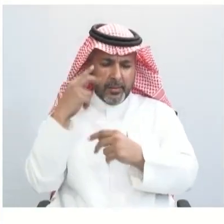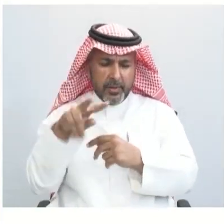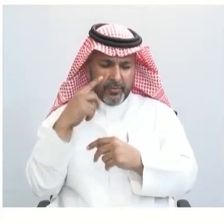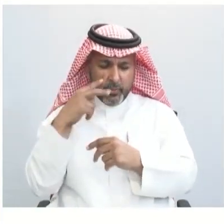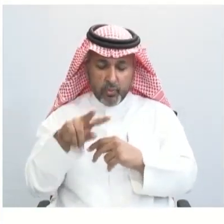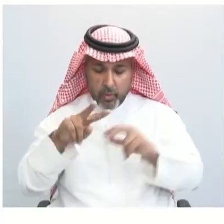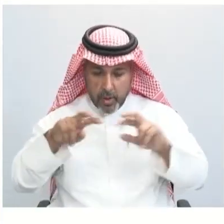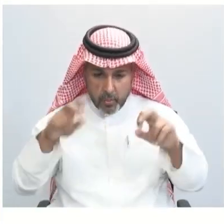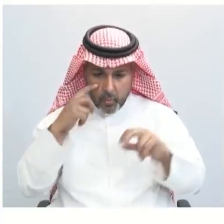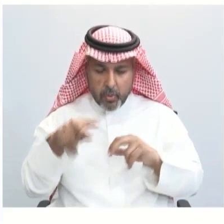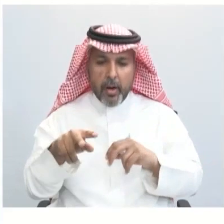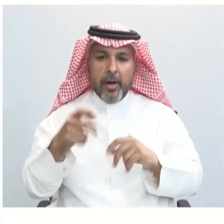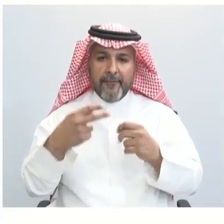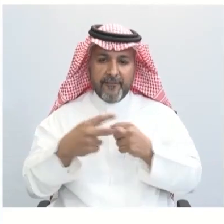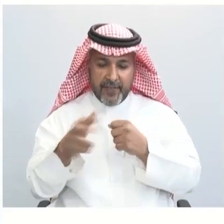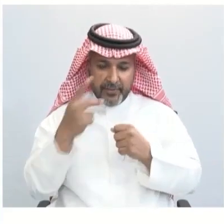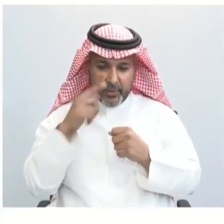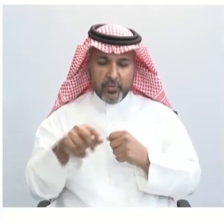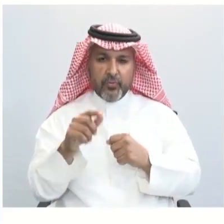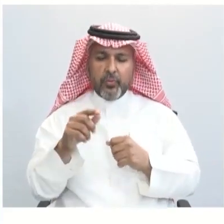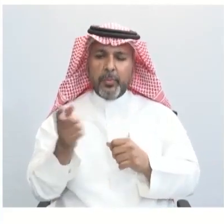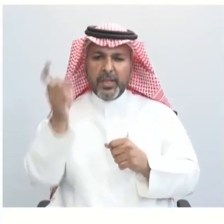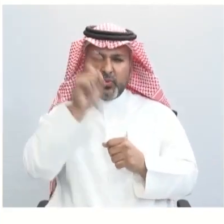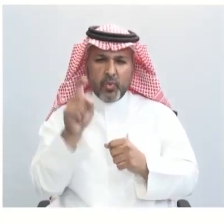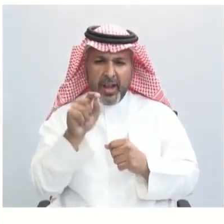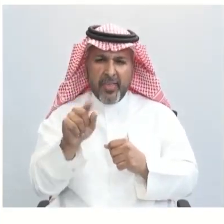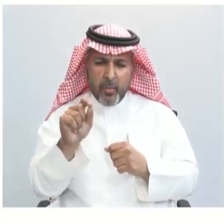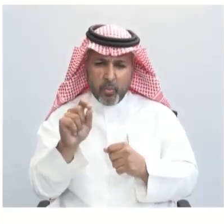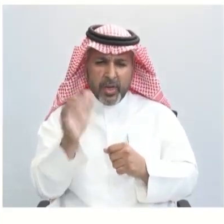من العميل اتخاذ إجراء بالمنتج أو الخدمة المعينة.